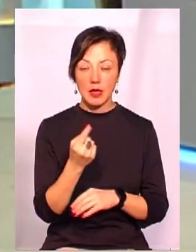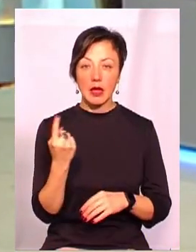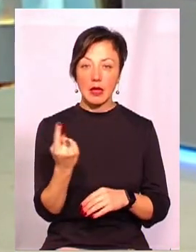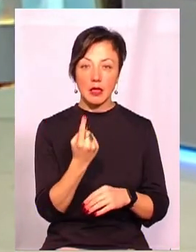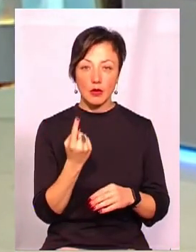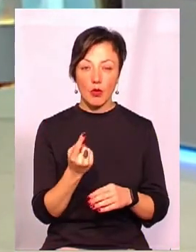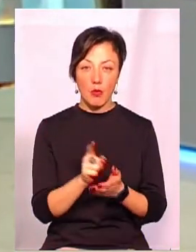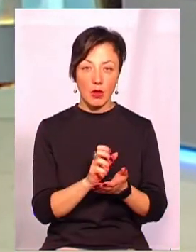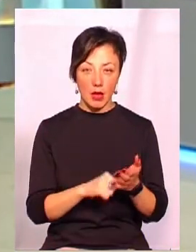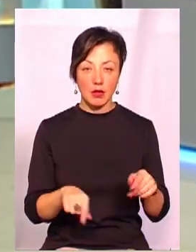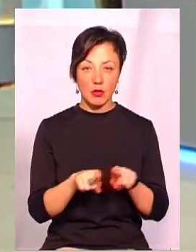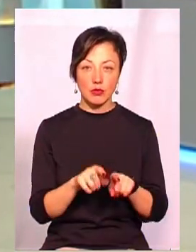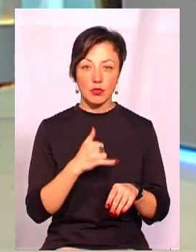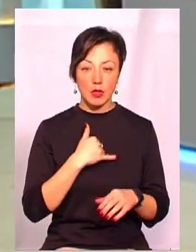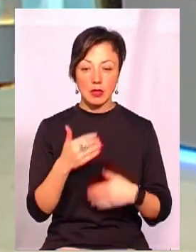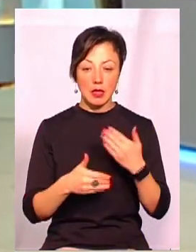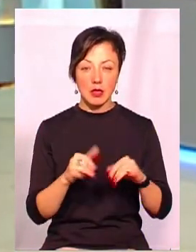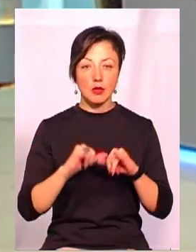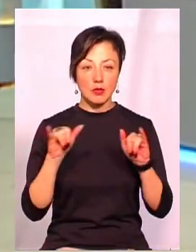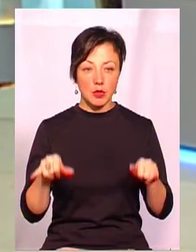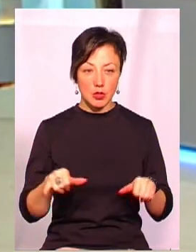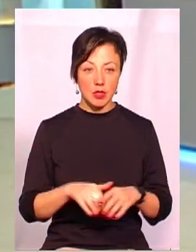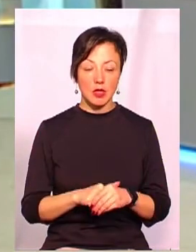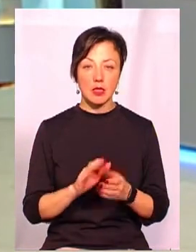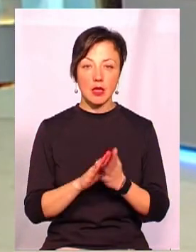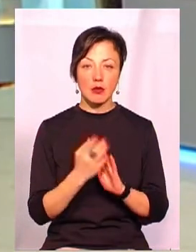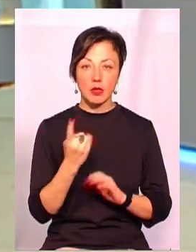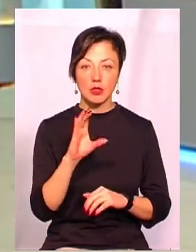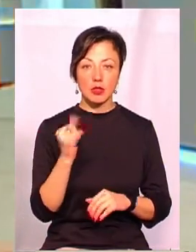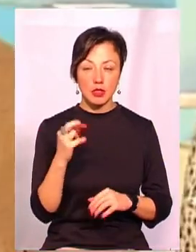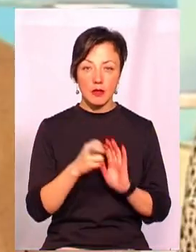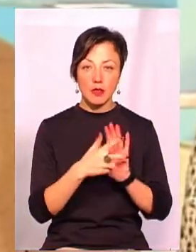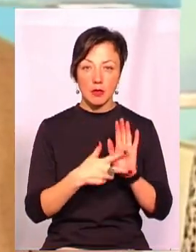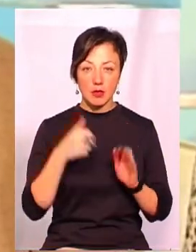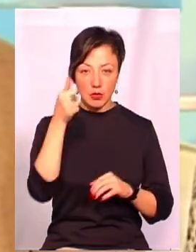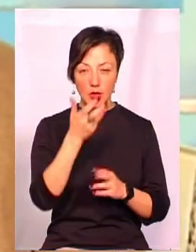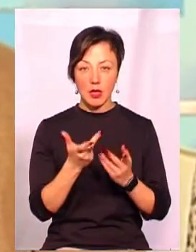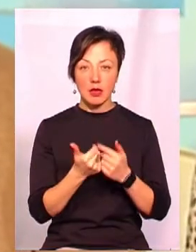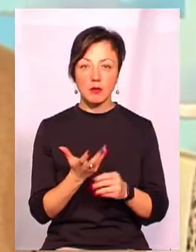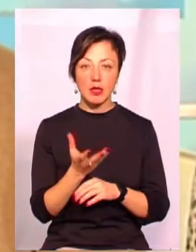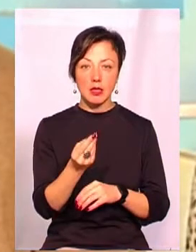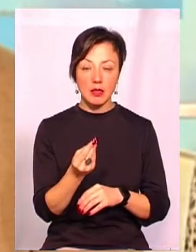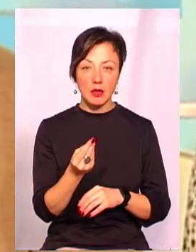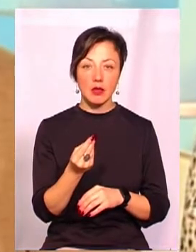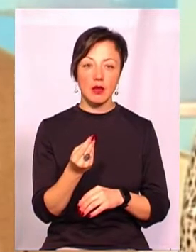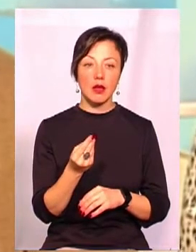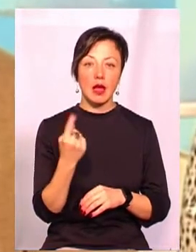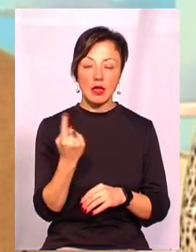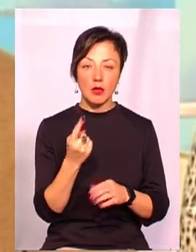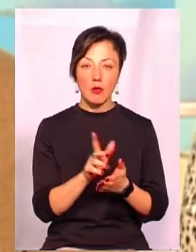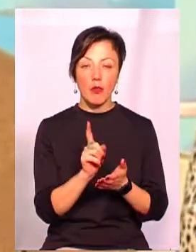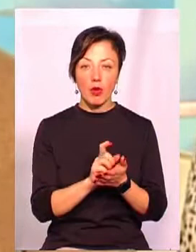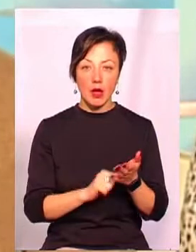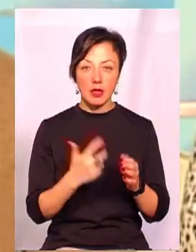єдиного податку, то також у нас іде тенденція до збільшення. Станом на 1 січня 2018 року кількість платників єдиного податку в нас в області